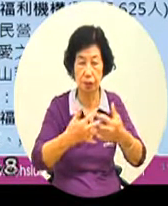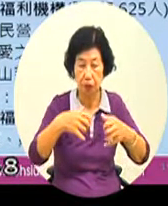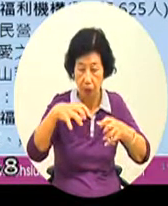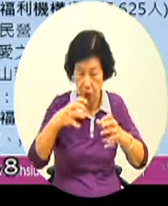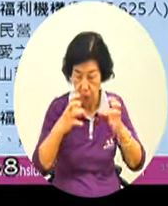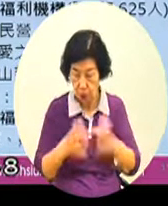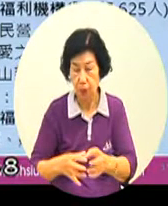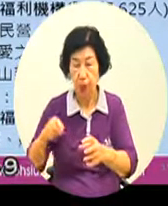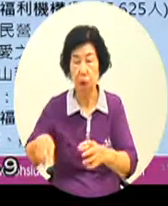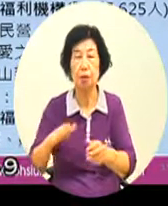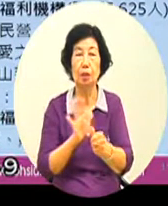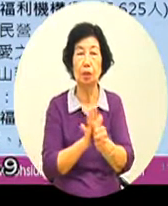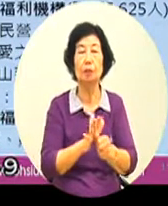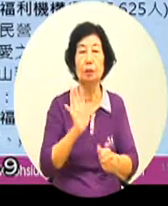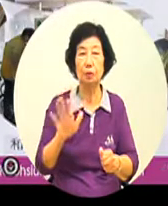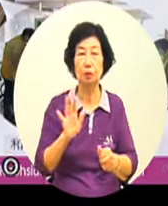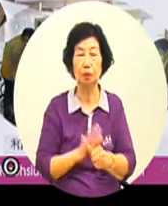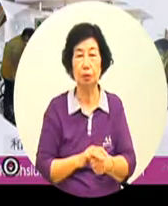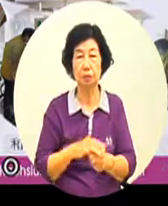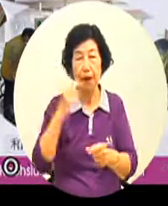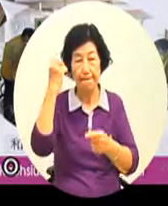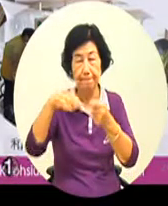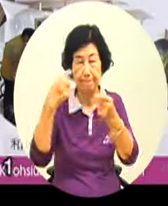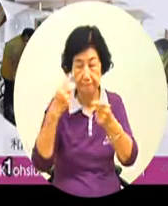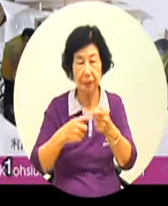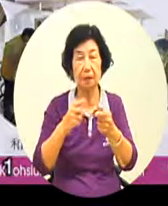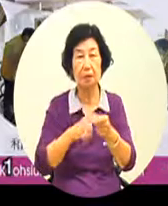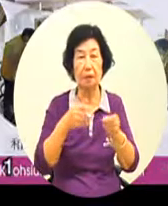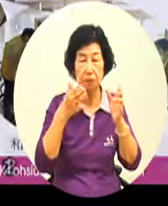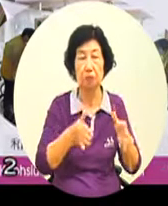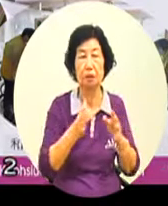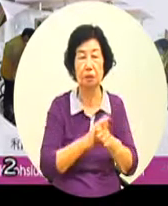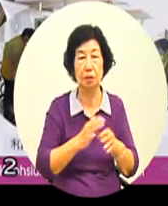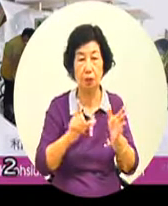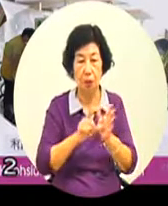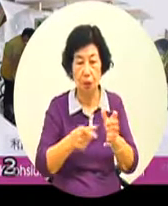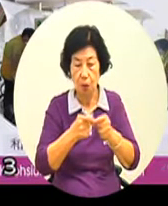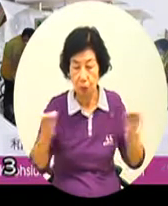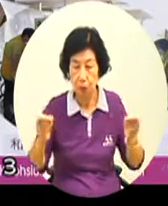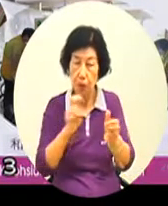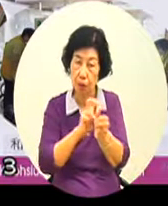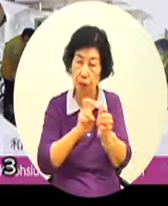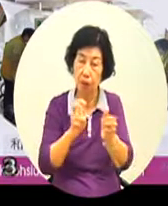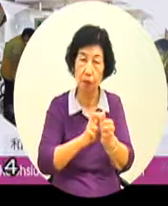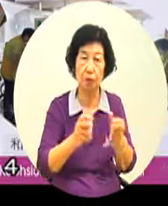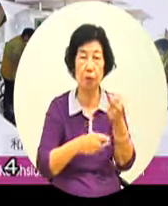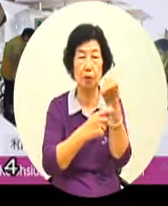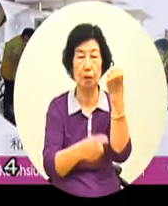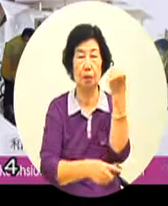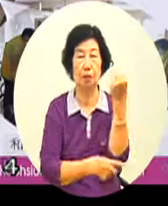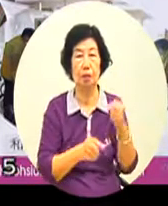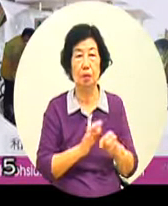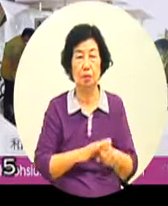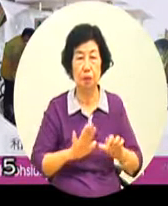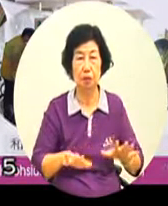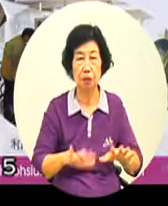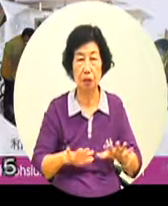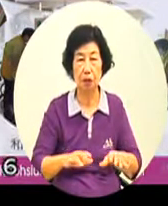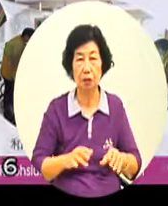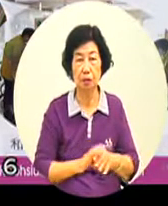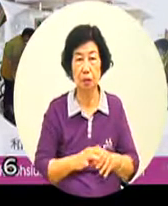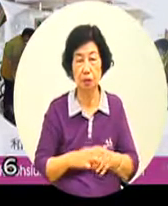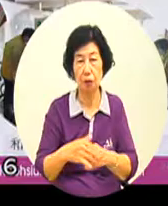那针对明年马上要上路的长照法，跟现在非常大力在推动的长